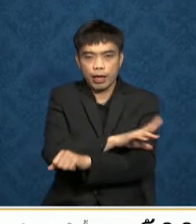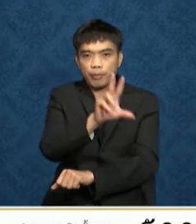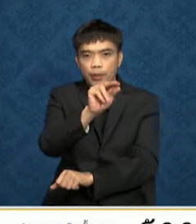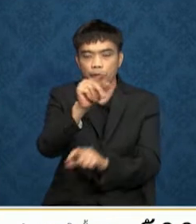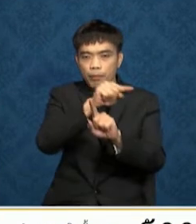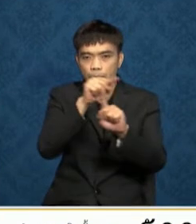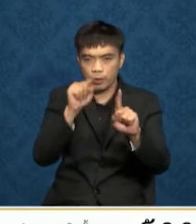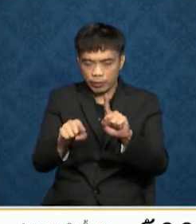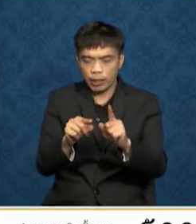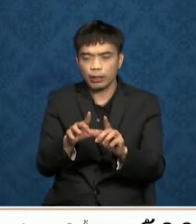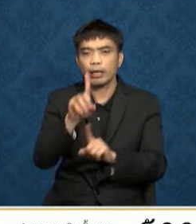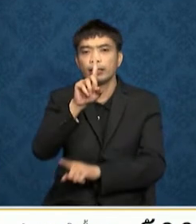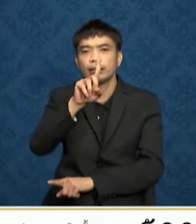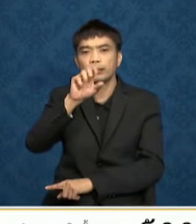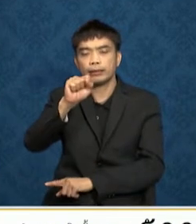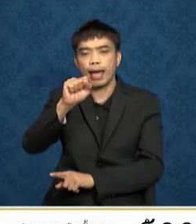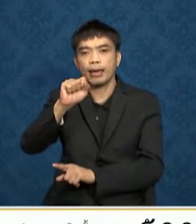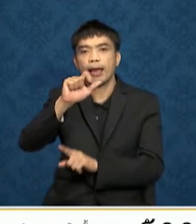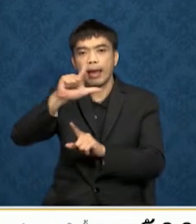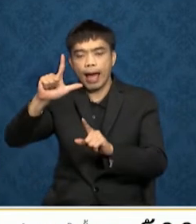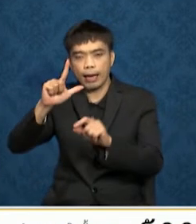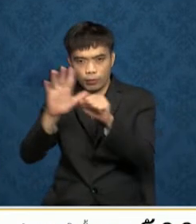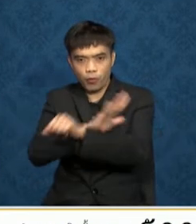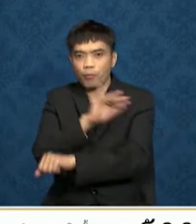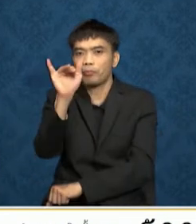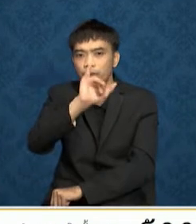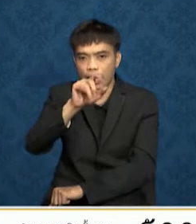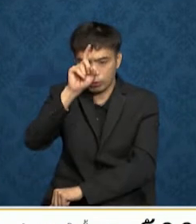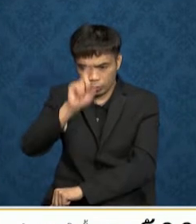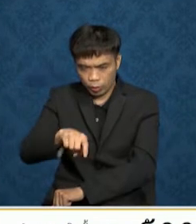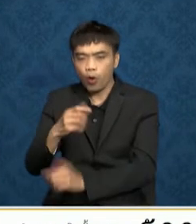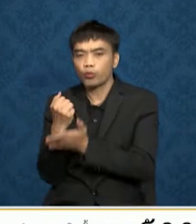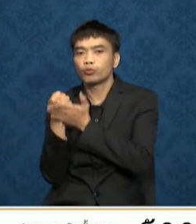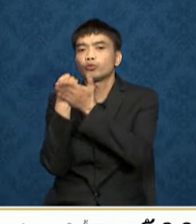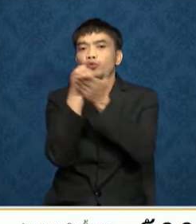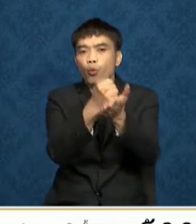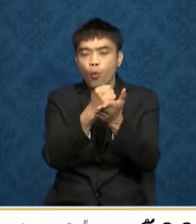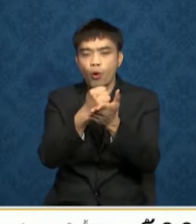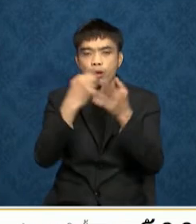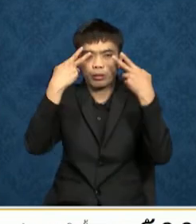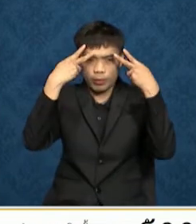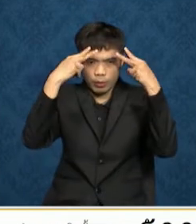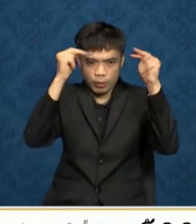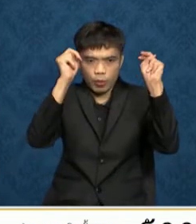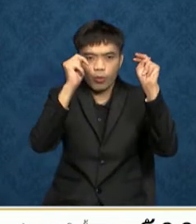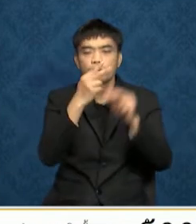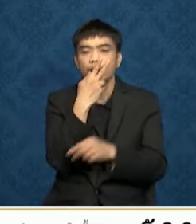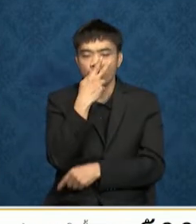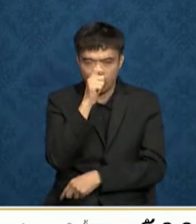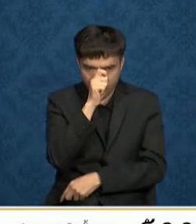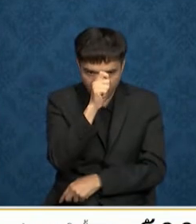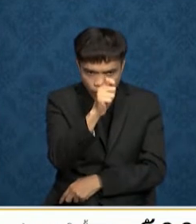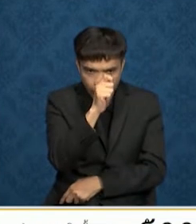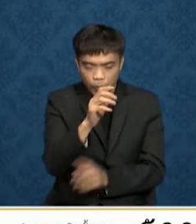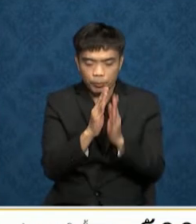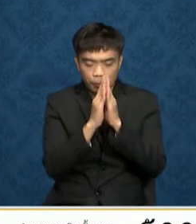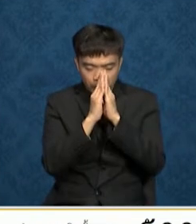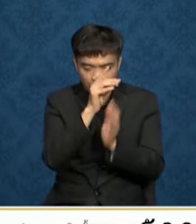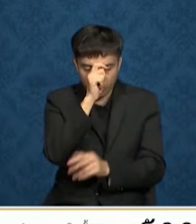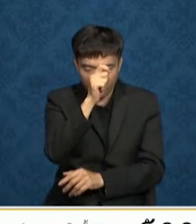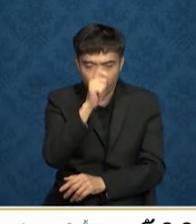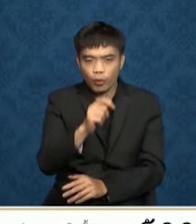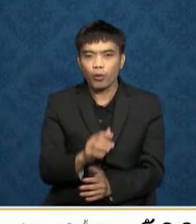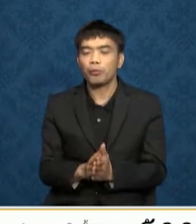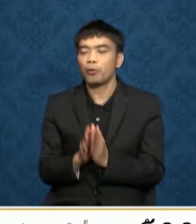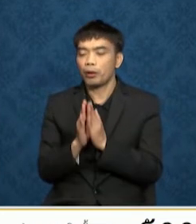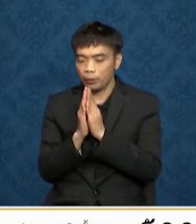อีกแสนกว่าล้านครับท่านนายกรัฐมนตรีที่เเคารพท่านนายกมนตรีที่เป็นบุคคลที่ไว้สวย